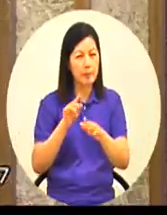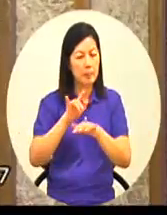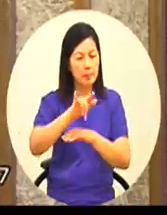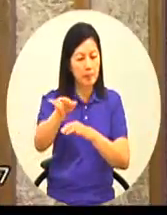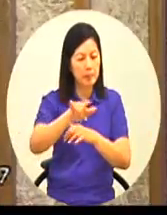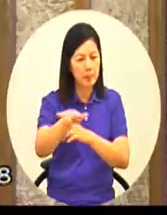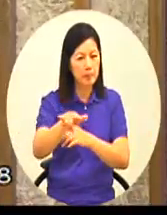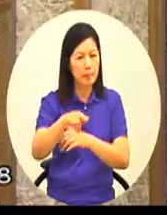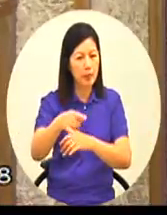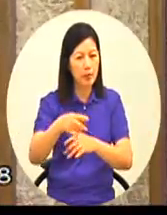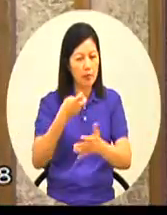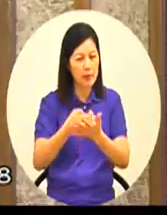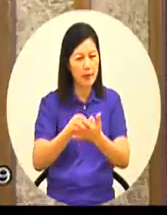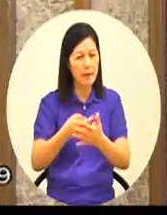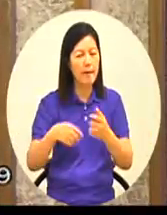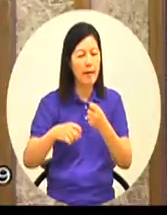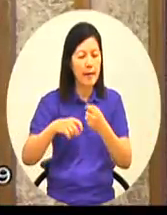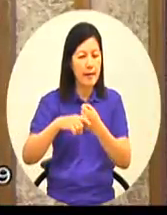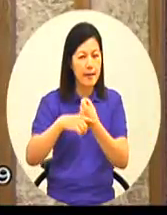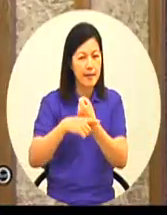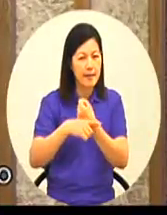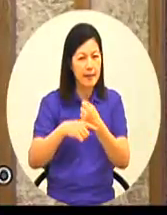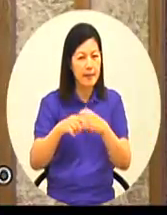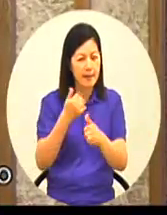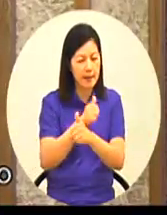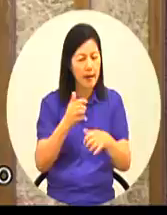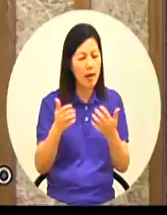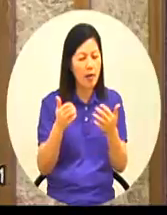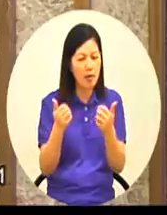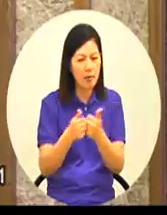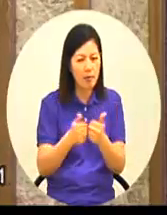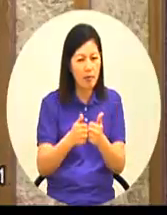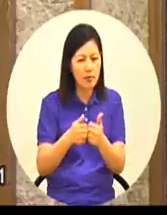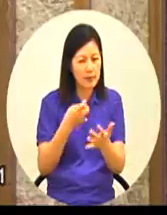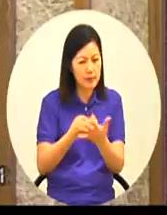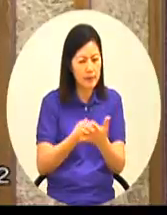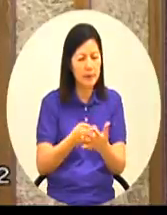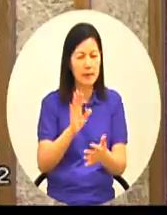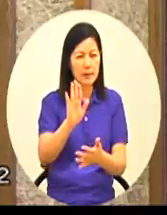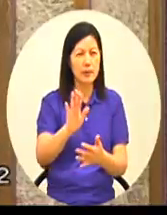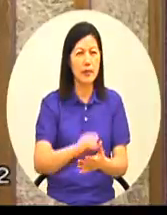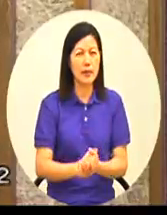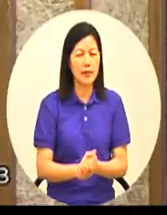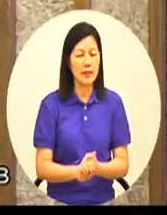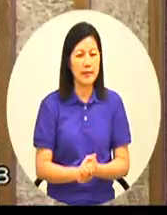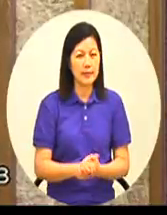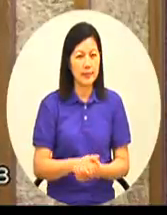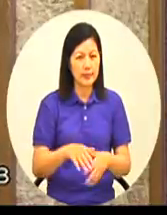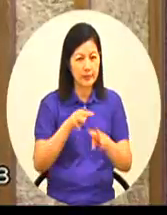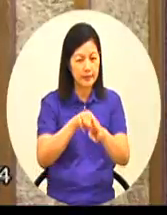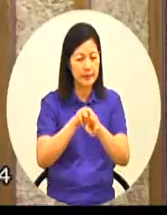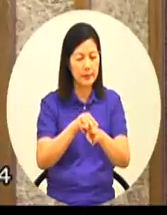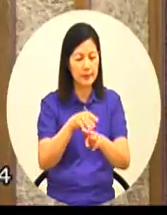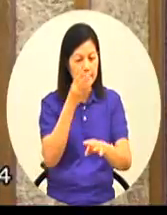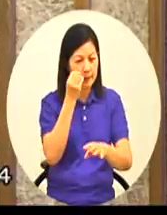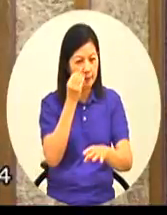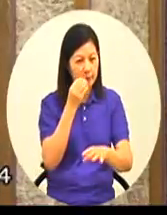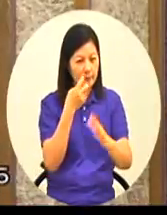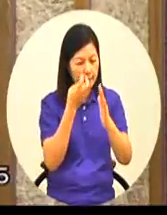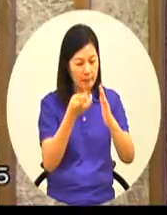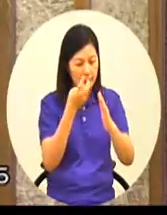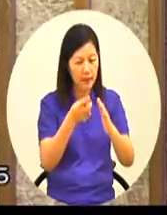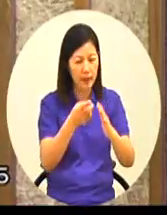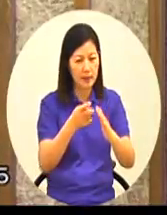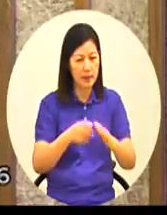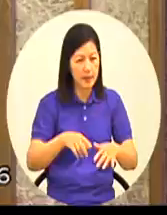划是非常严格的，然后研考会在审我们的那个出国报告，非常非常严格，一定要实质的东西，然后对于出去参访之后实质的成效，哪些是落